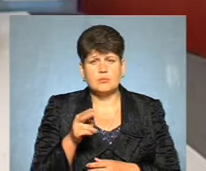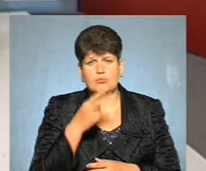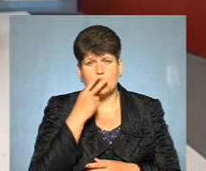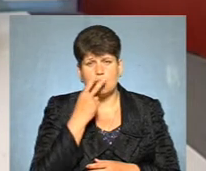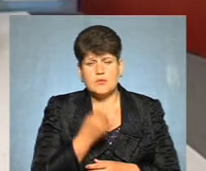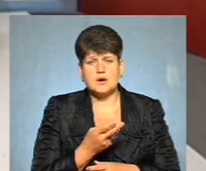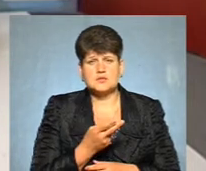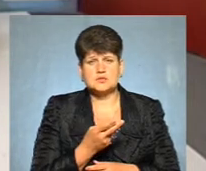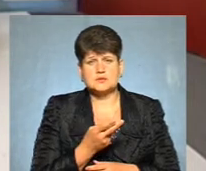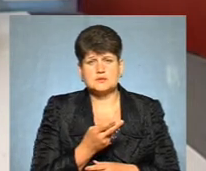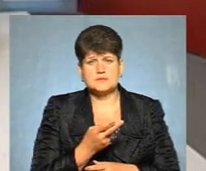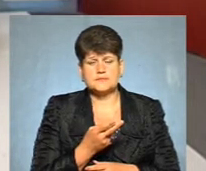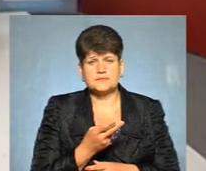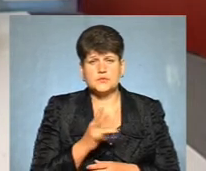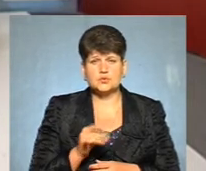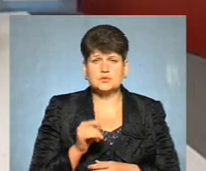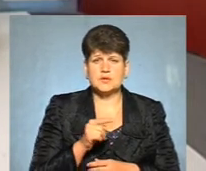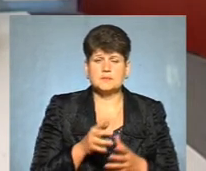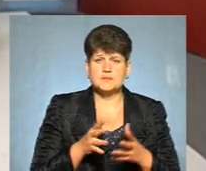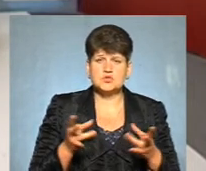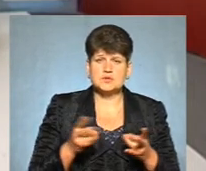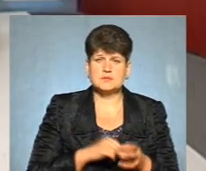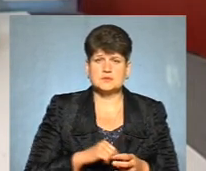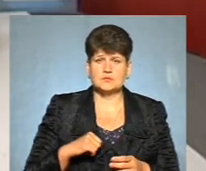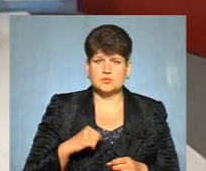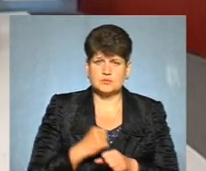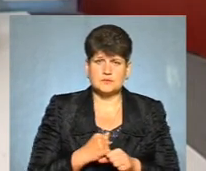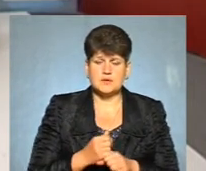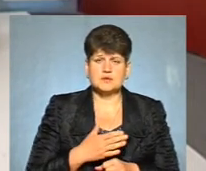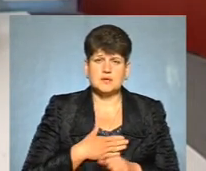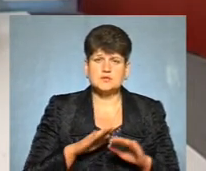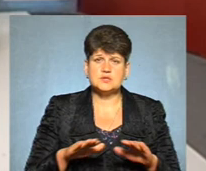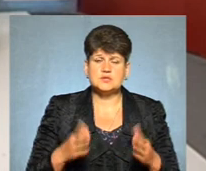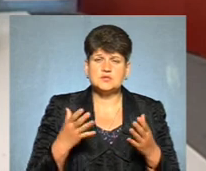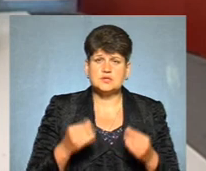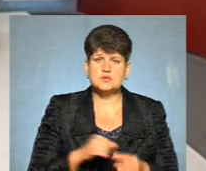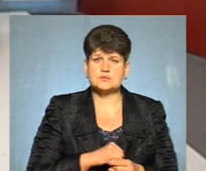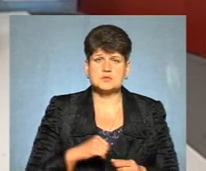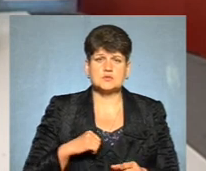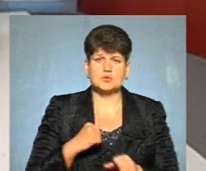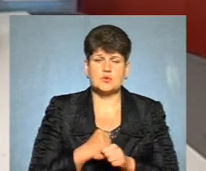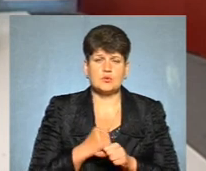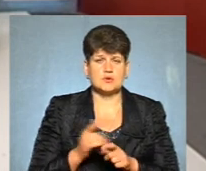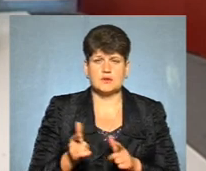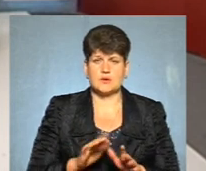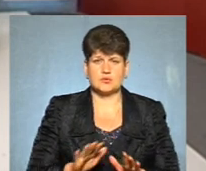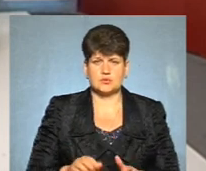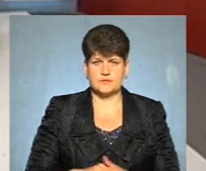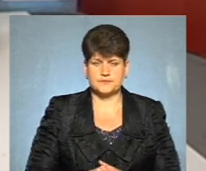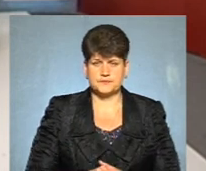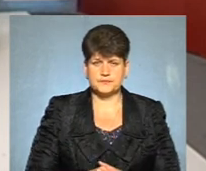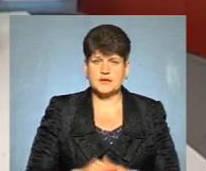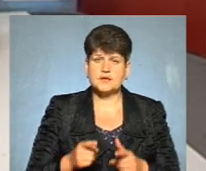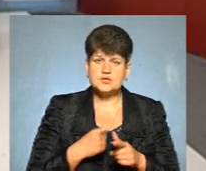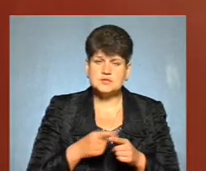побачити, ну, там більше треба самостійно працювати. Ну, а наші діти ще до самостійної роботи не так готові. Чи визначені